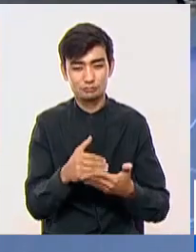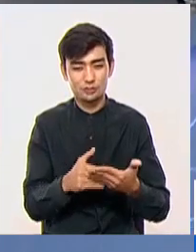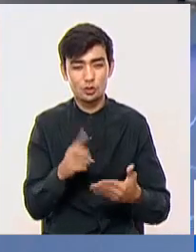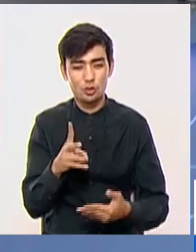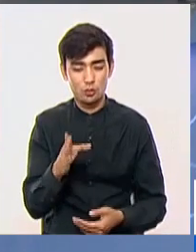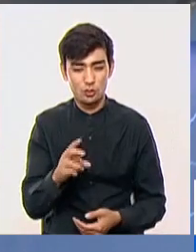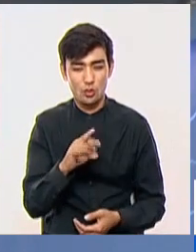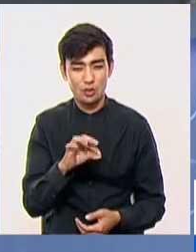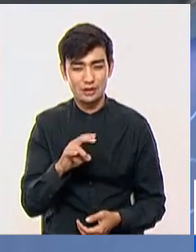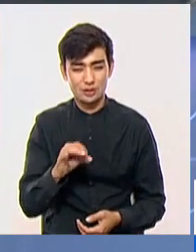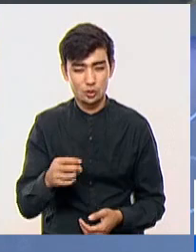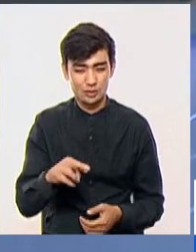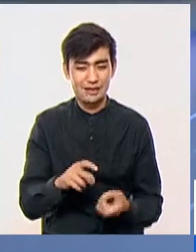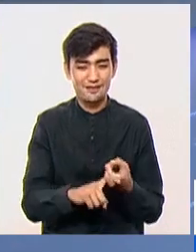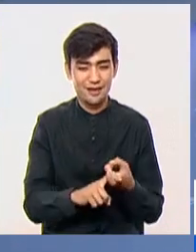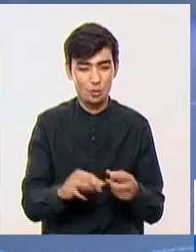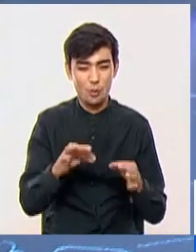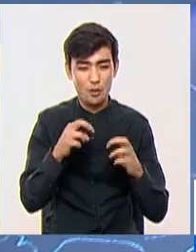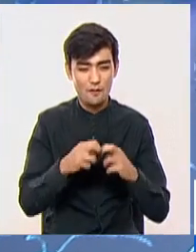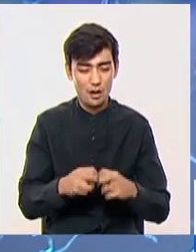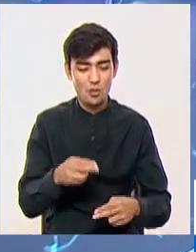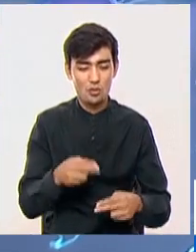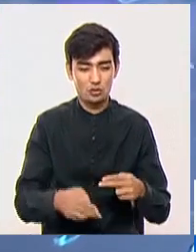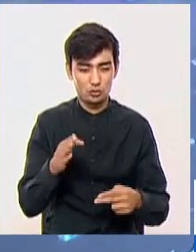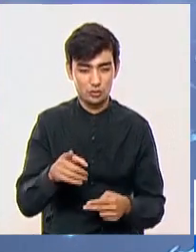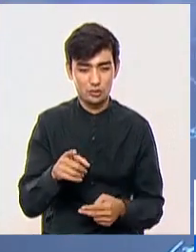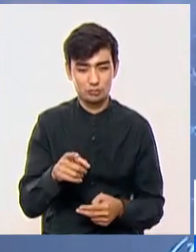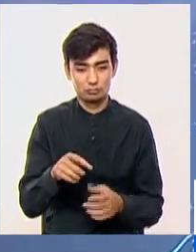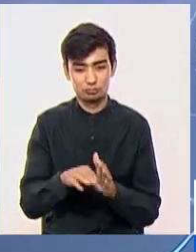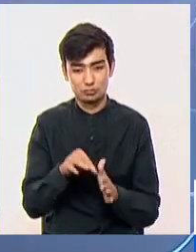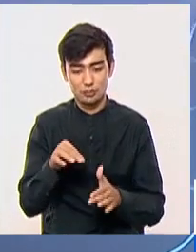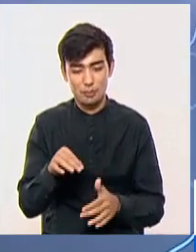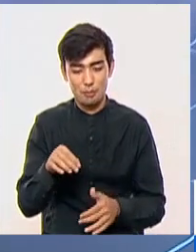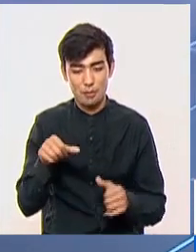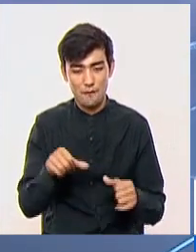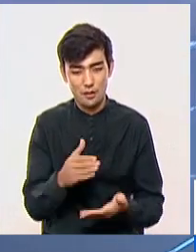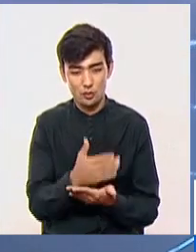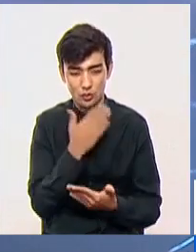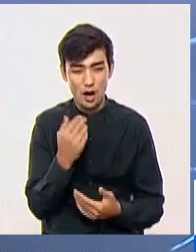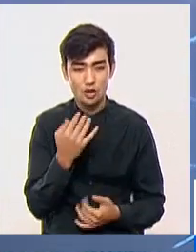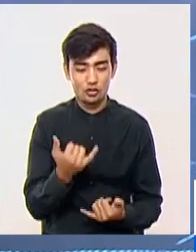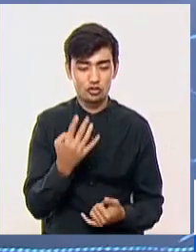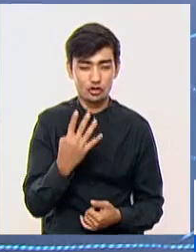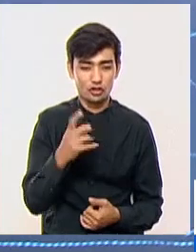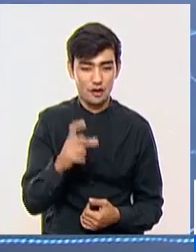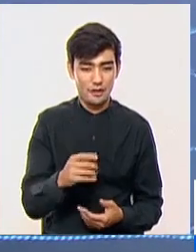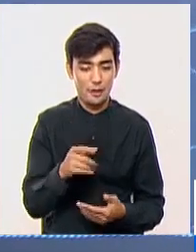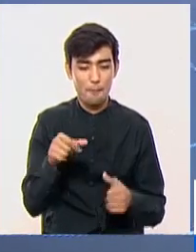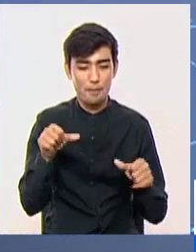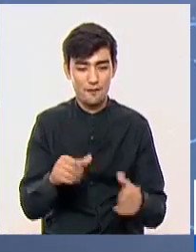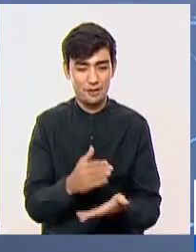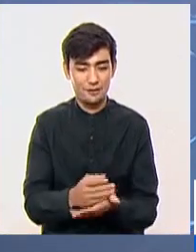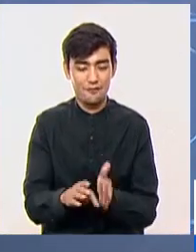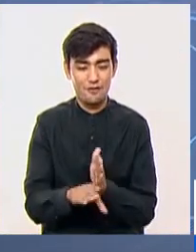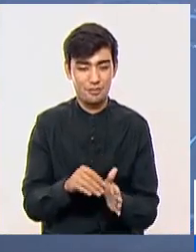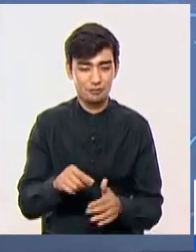konstitusiya talaptarına sakistigin tekseru merzimi ayaqtaladı. Bırak azırge tek 4 ümitkerge gana saylauğa tüsü kukuğu berilip